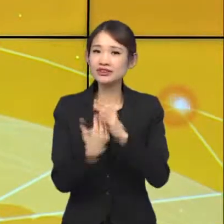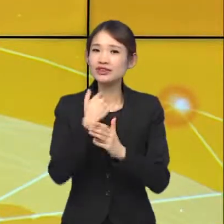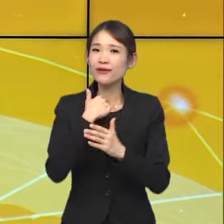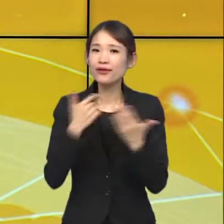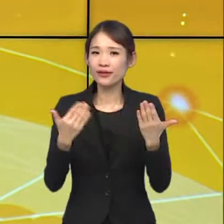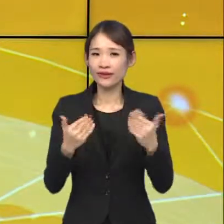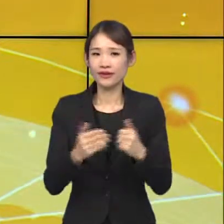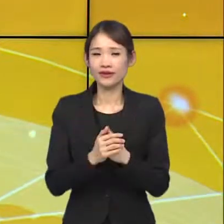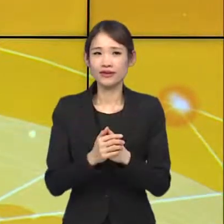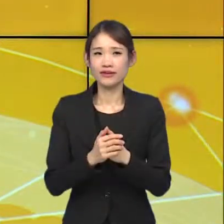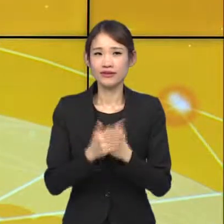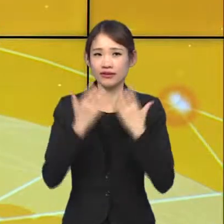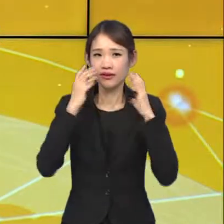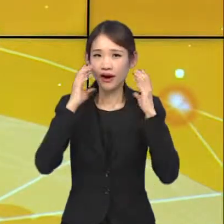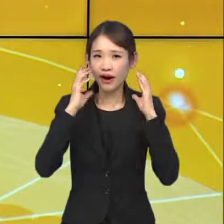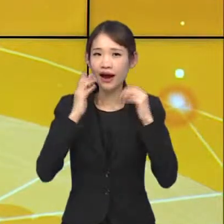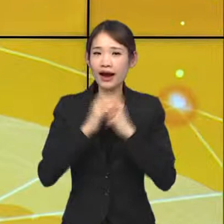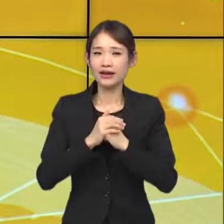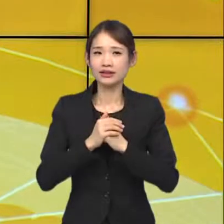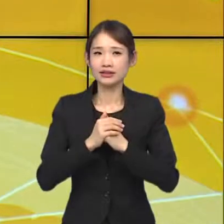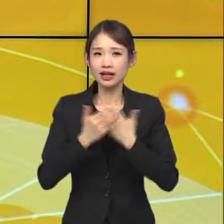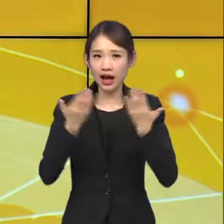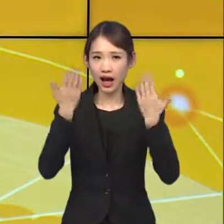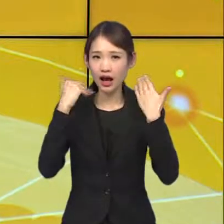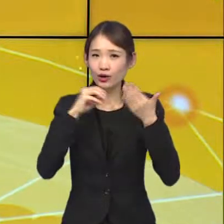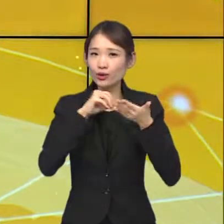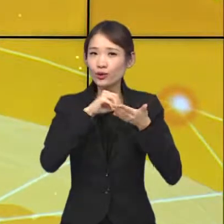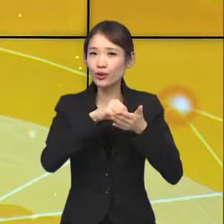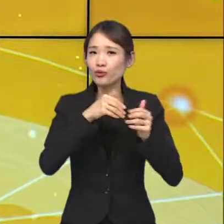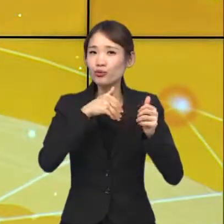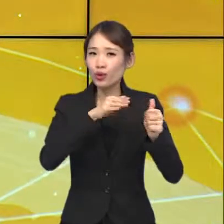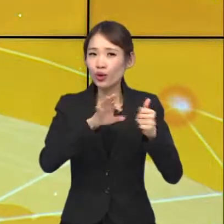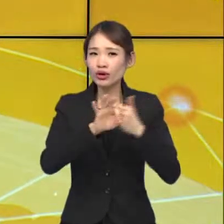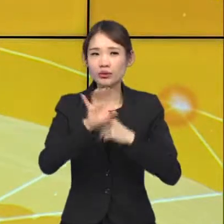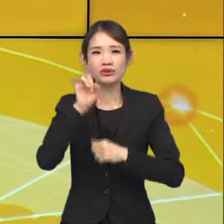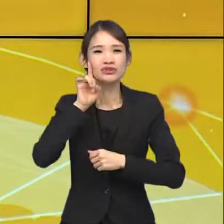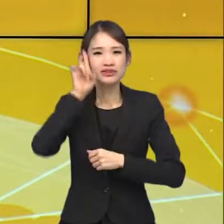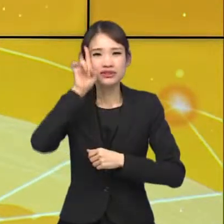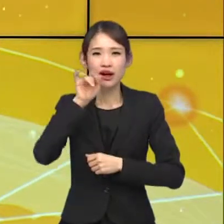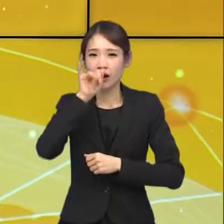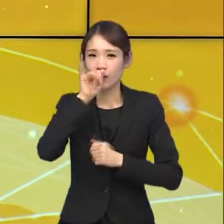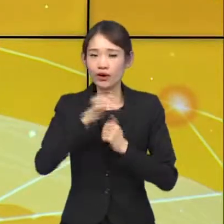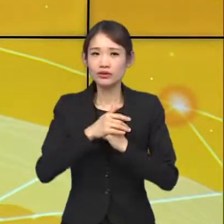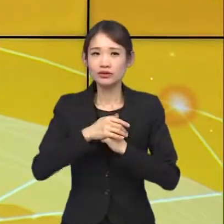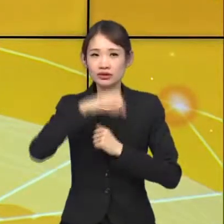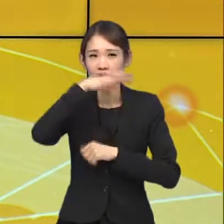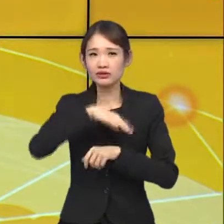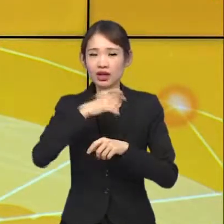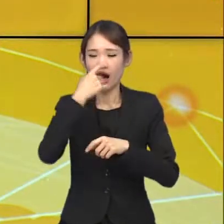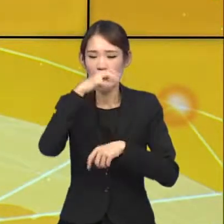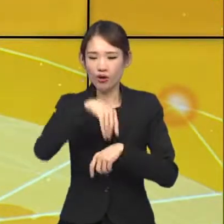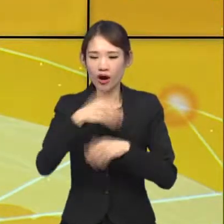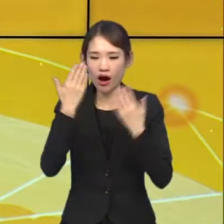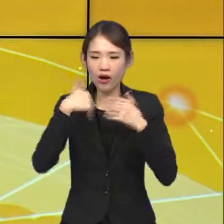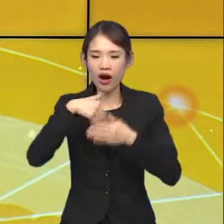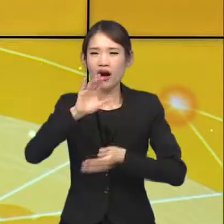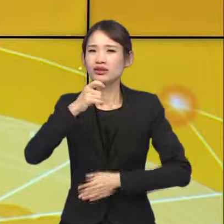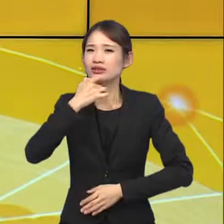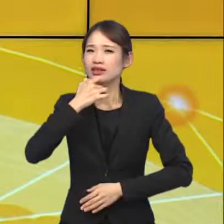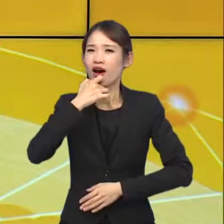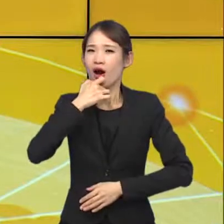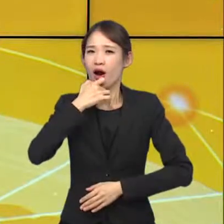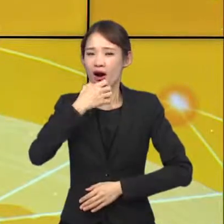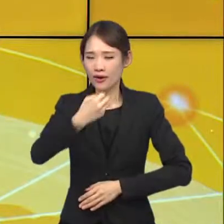어 아이들이 이제 학교를 가다 보면 또 스트레스 받잖아요 그래서 단순히 학교나 학원을 가기 싫다 라고 하는 경우가